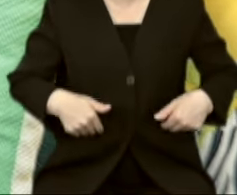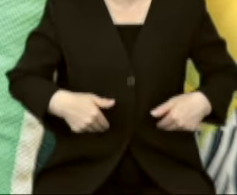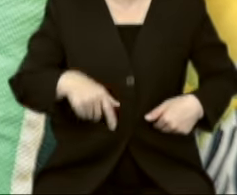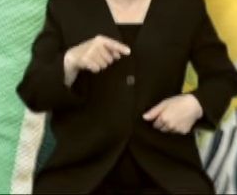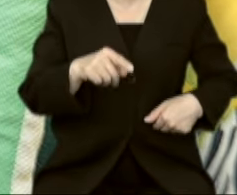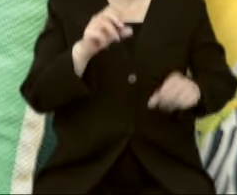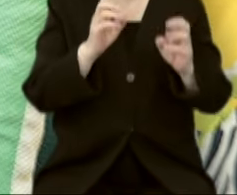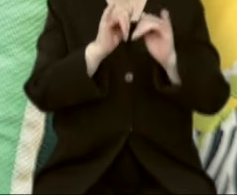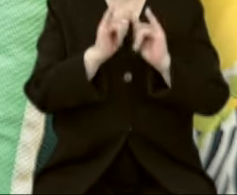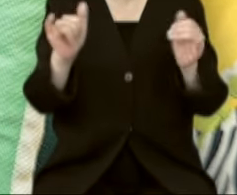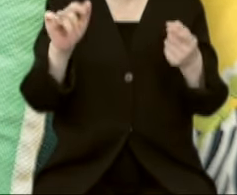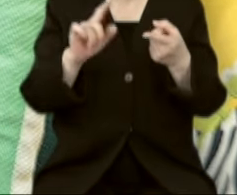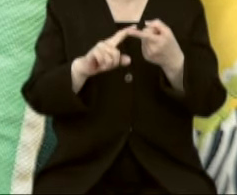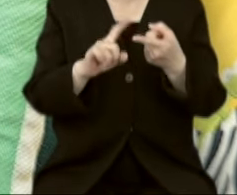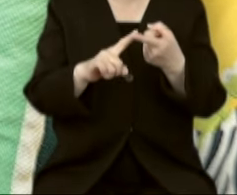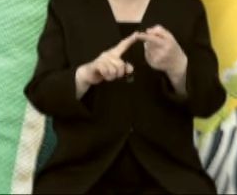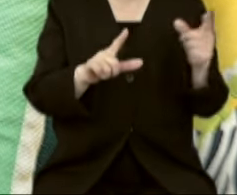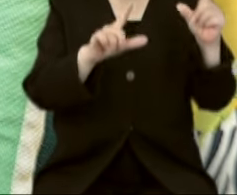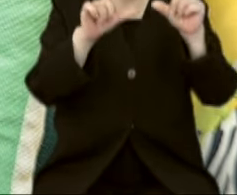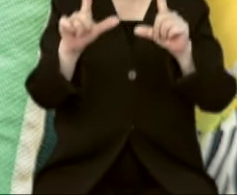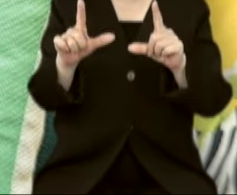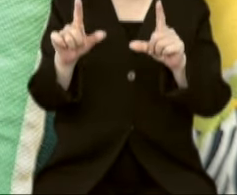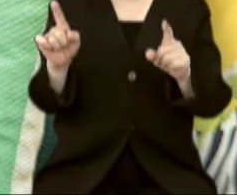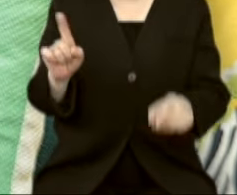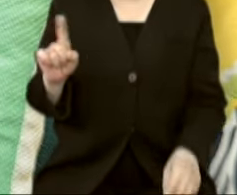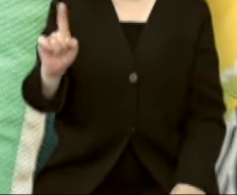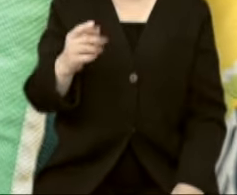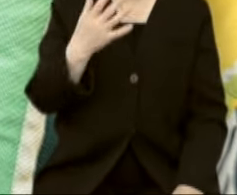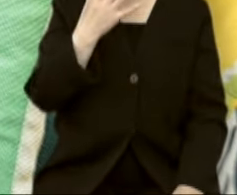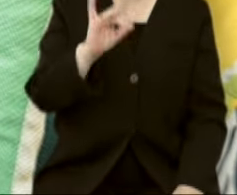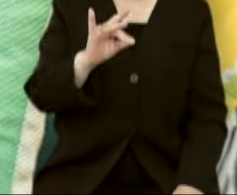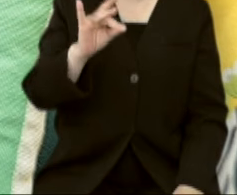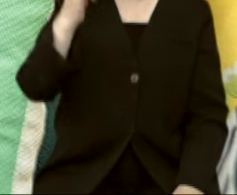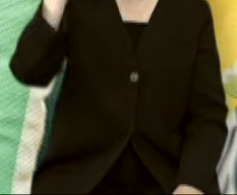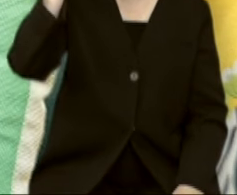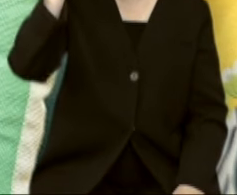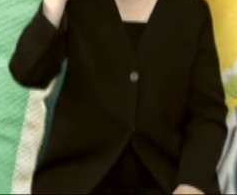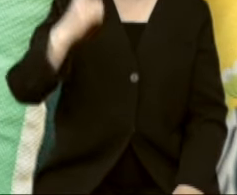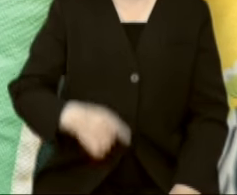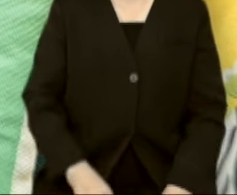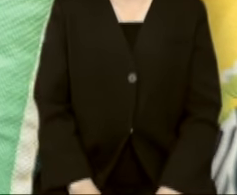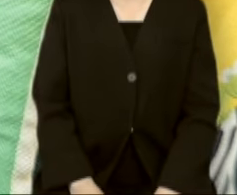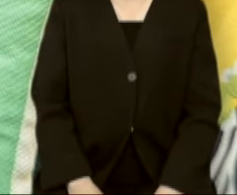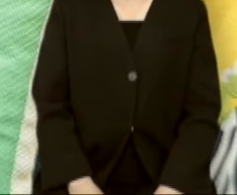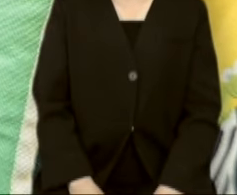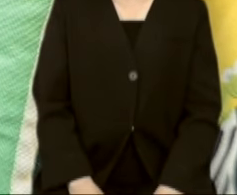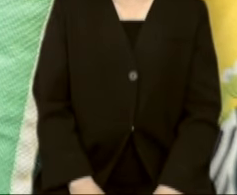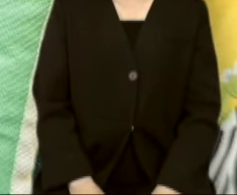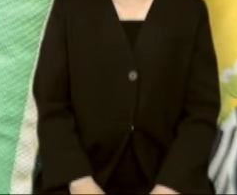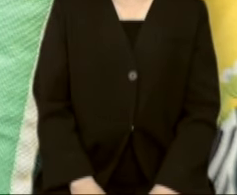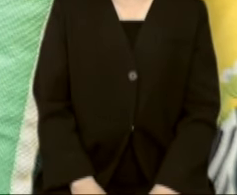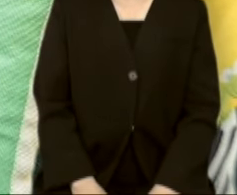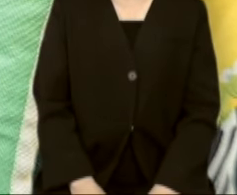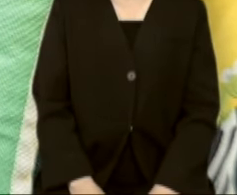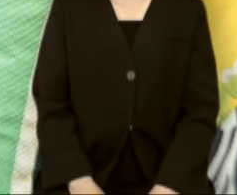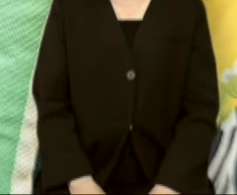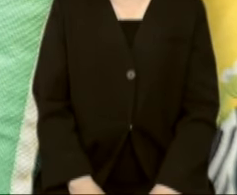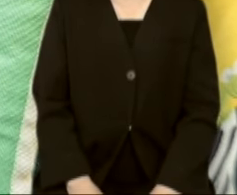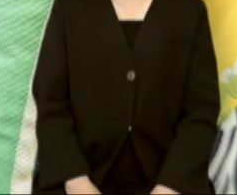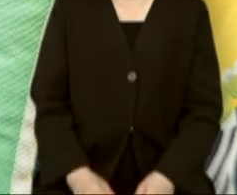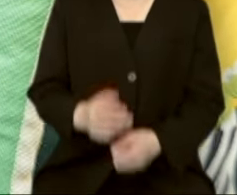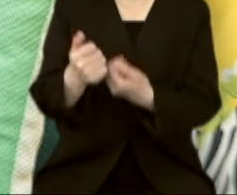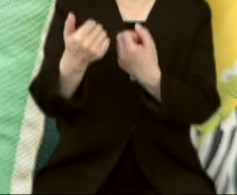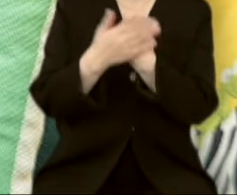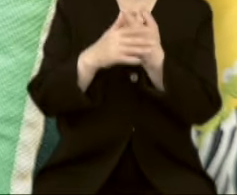이건 그냥 선교사의 삶으로서 이건 그냥 당연하다는 그런 생각을 했어요. 그래서 정말 그